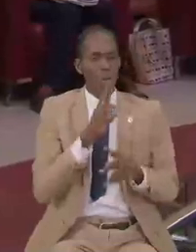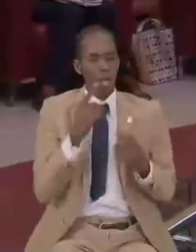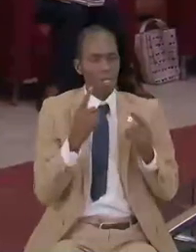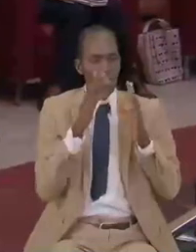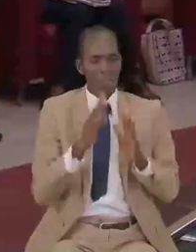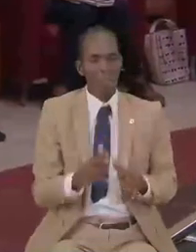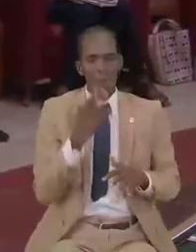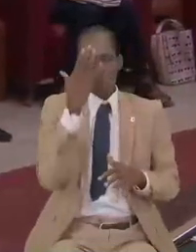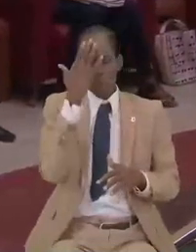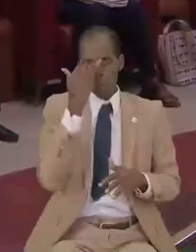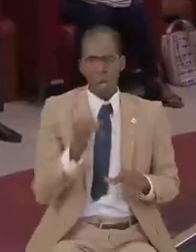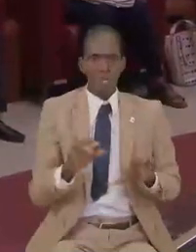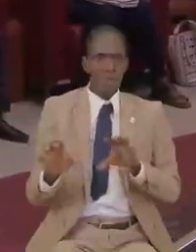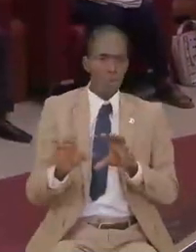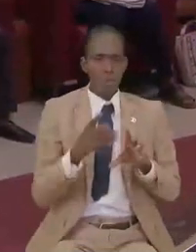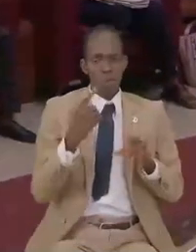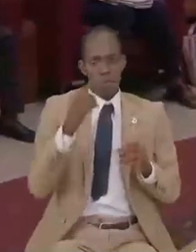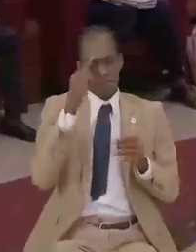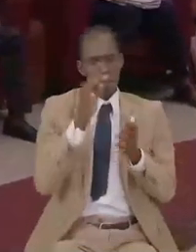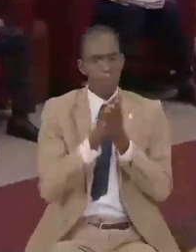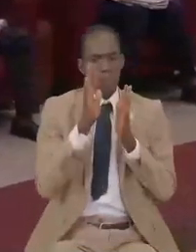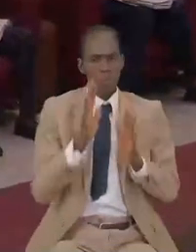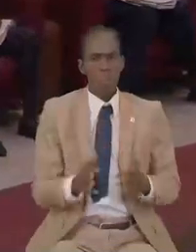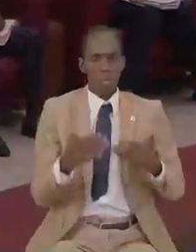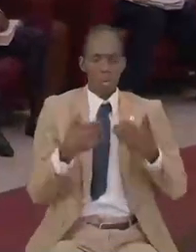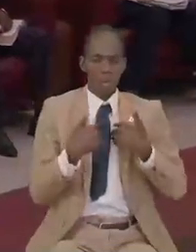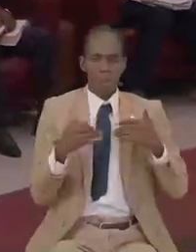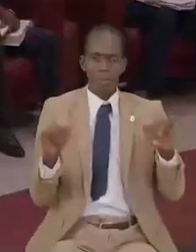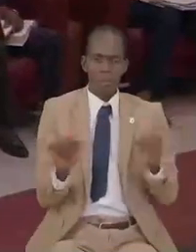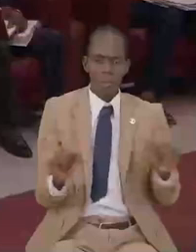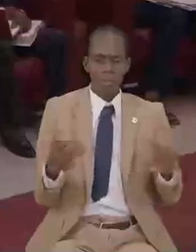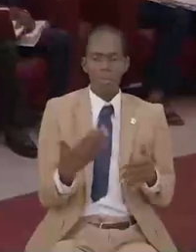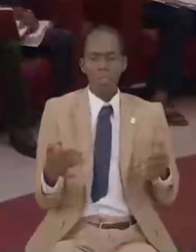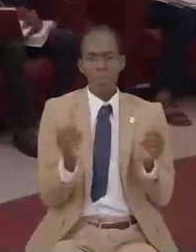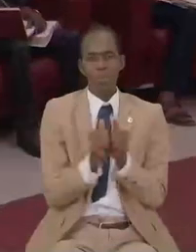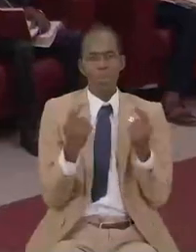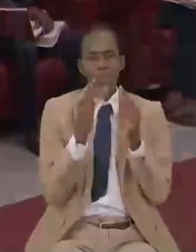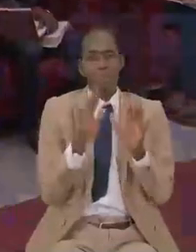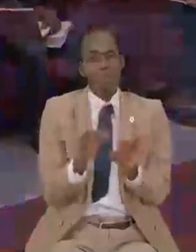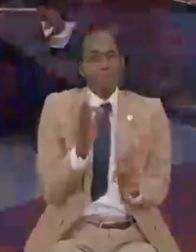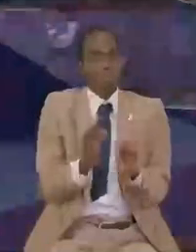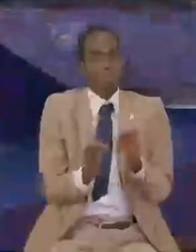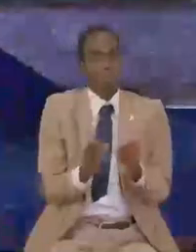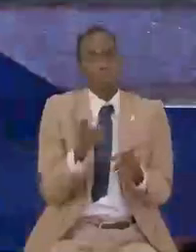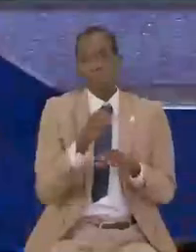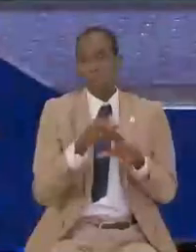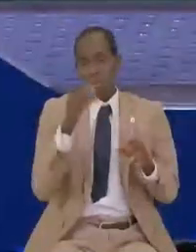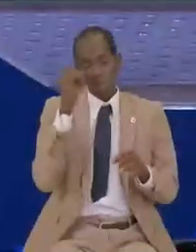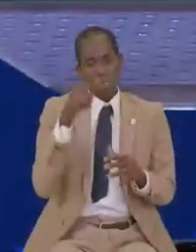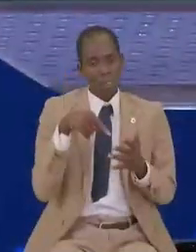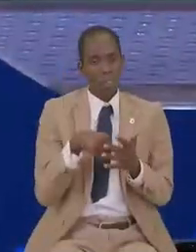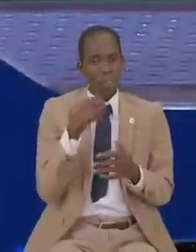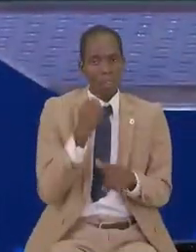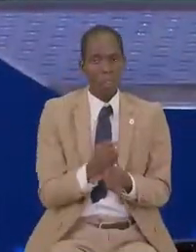les saints ont la même portion que les pécheurs, quoi que tu ne comprennes pas. Cette année, quel que soit ce que